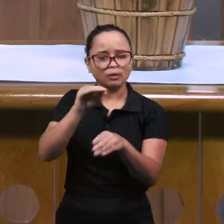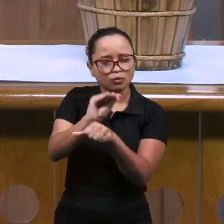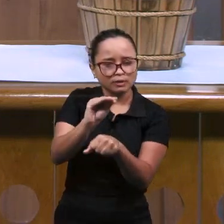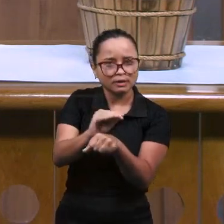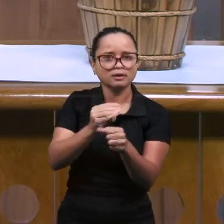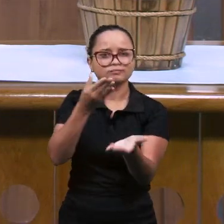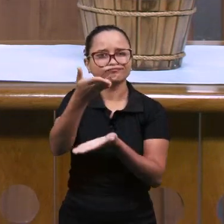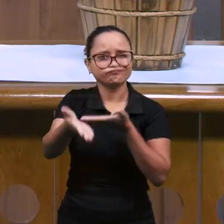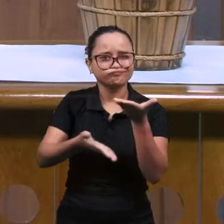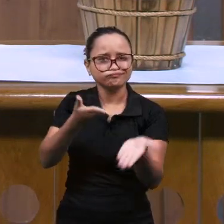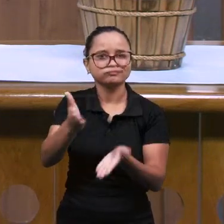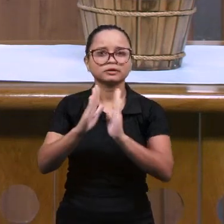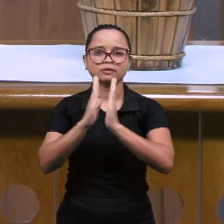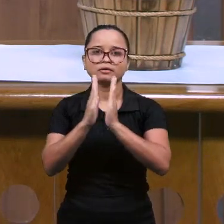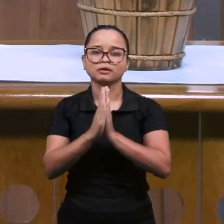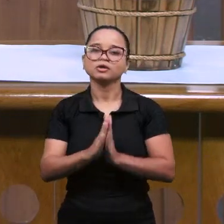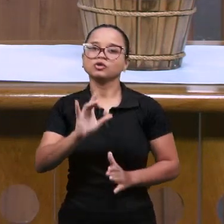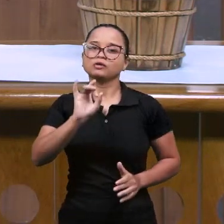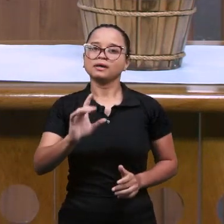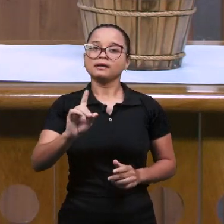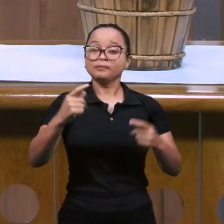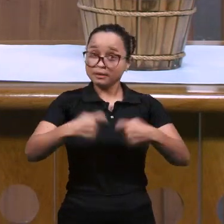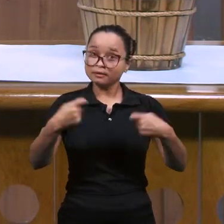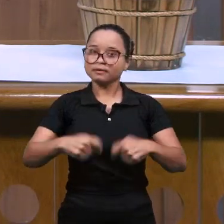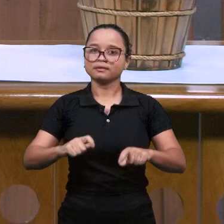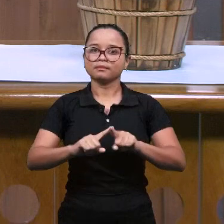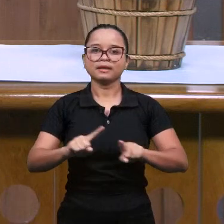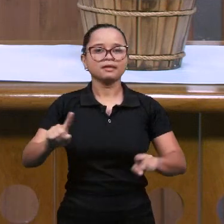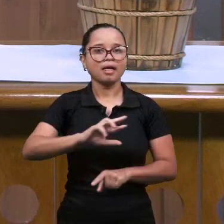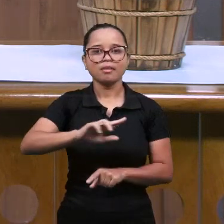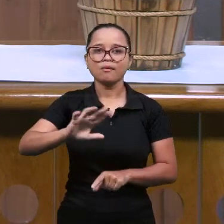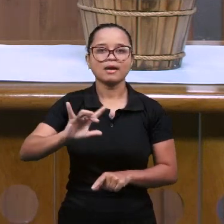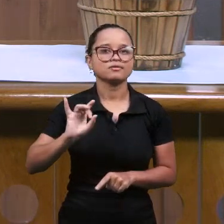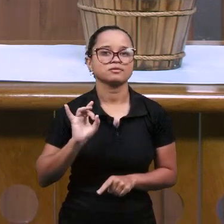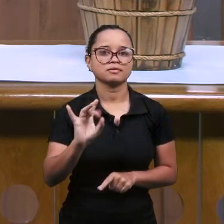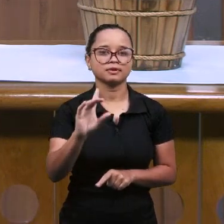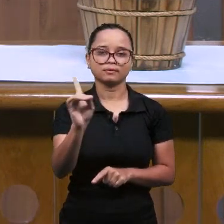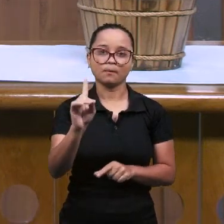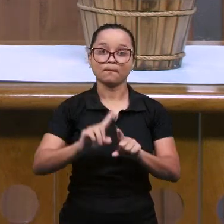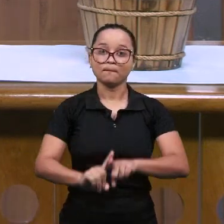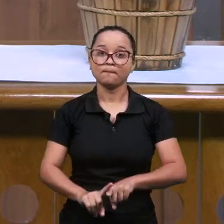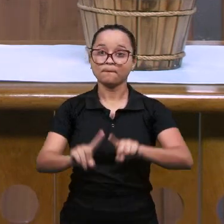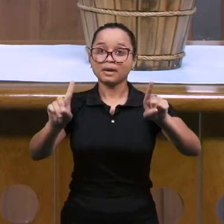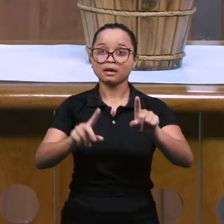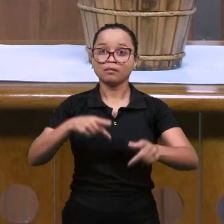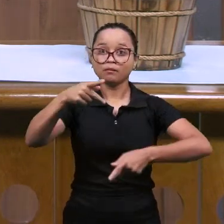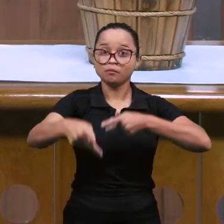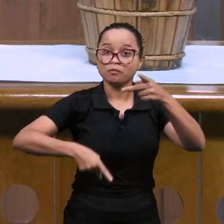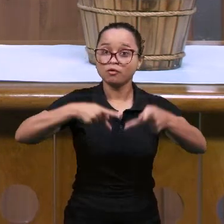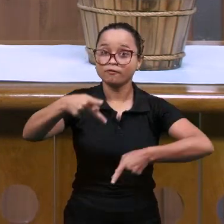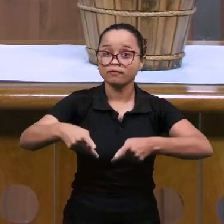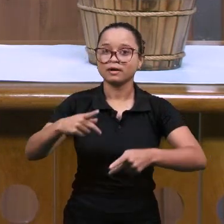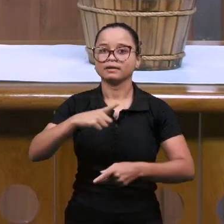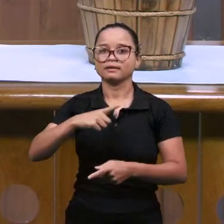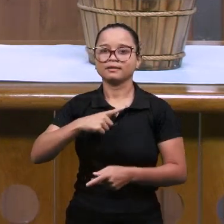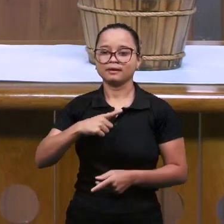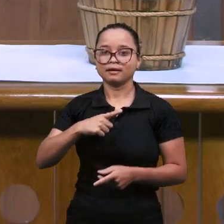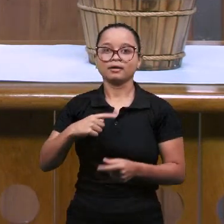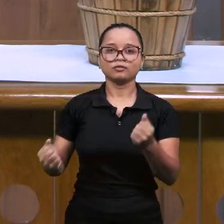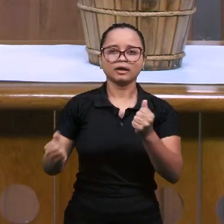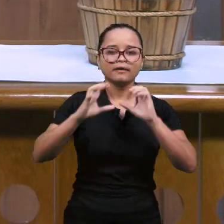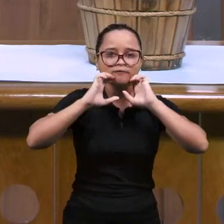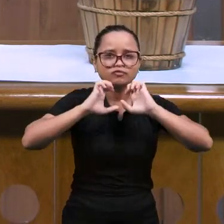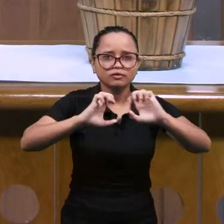est nécessaire. Il prie pour le peuple. Pas seulement, mais un peuple qui est en train d'apporter des